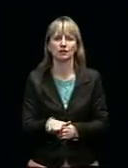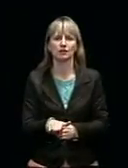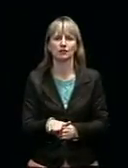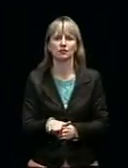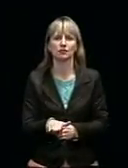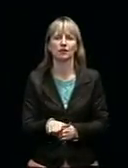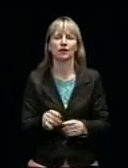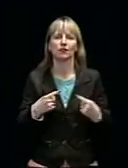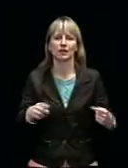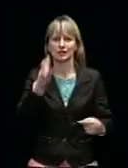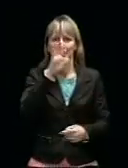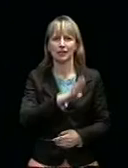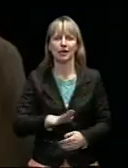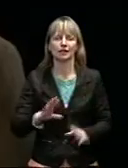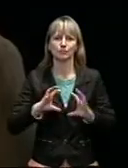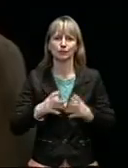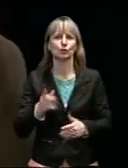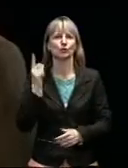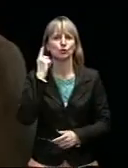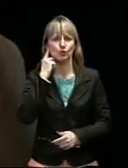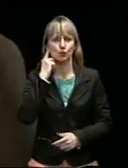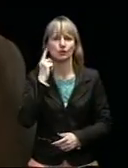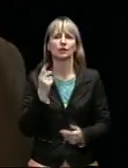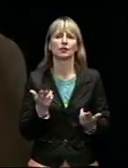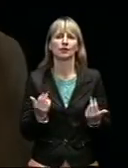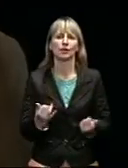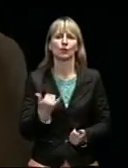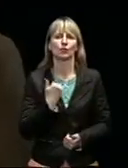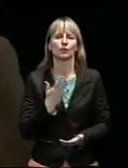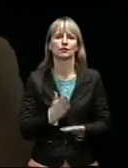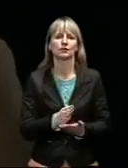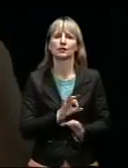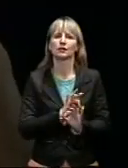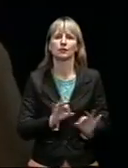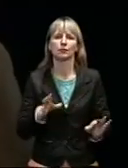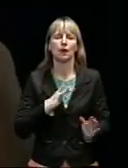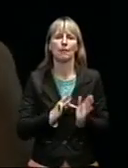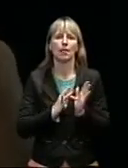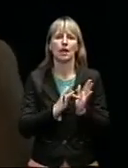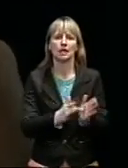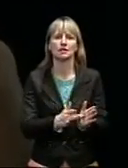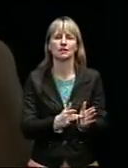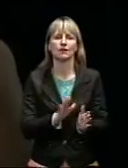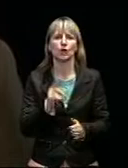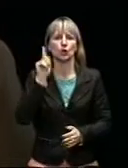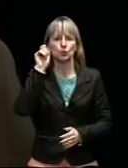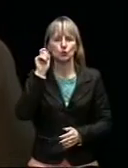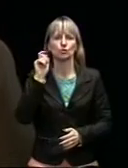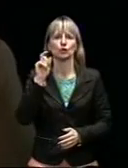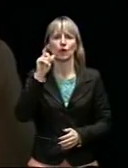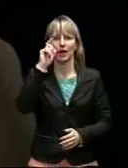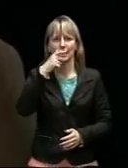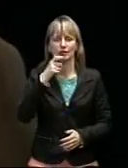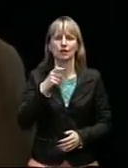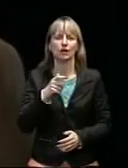у різних країнах світу навіть чули, так? Да, у мене замечательні були поїздки в Турцію, в Грецію